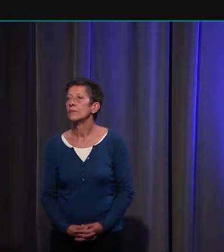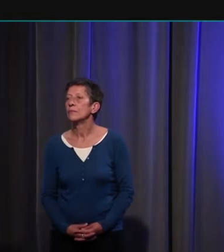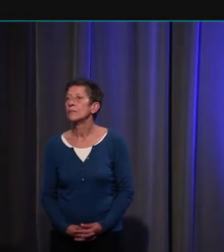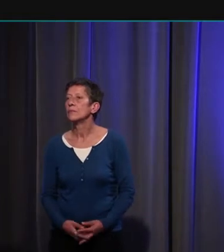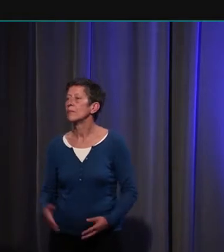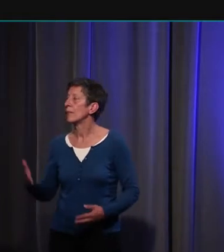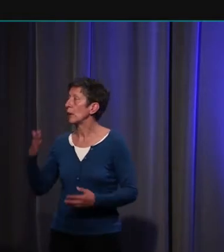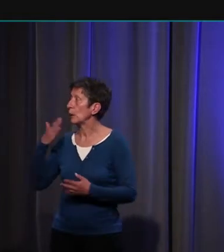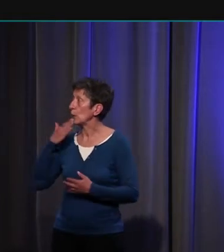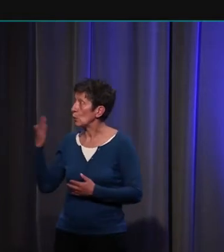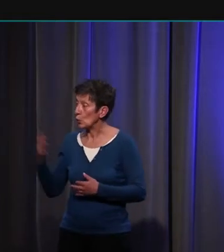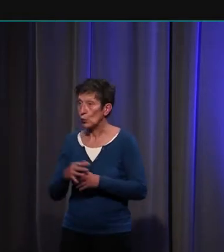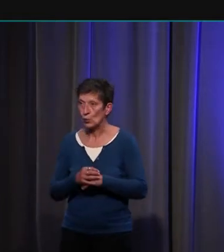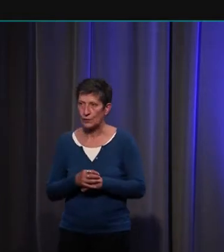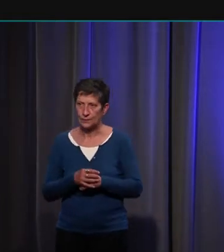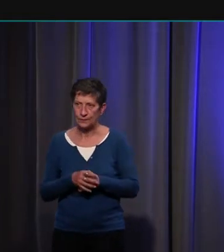bonjour